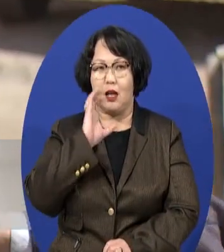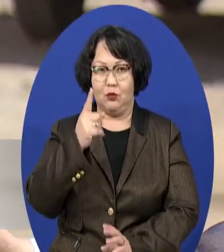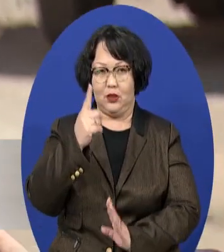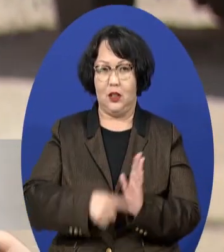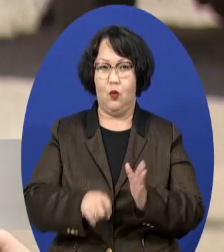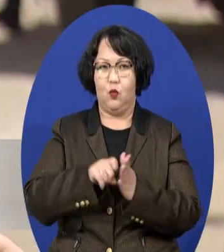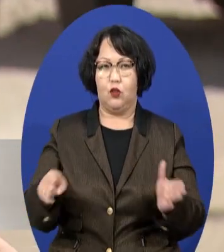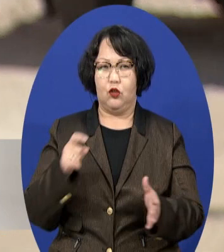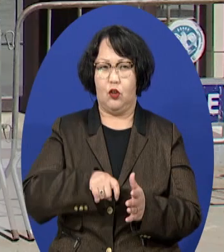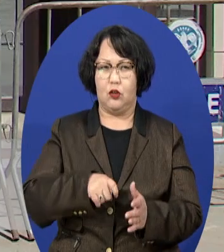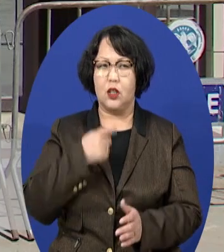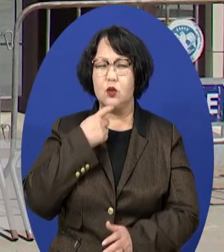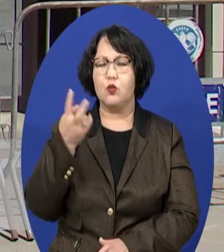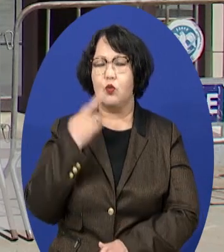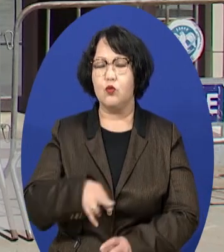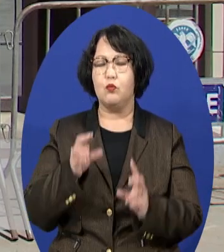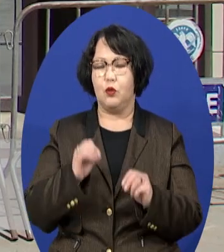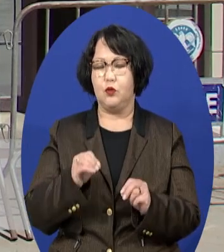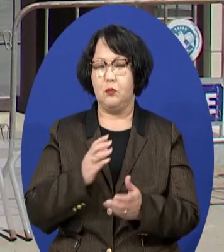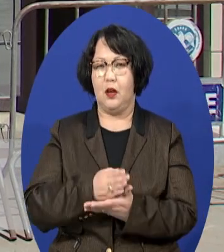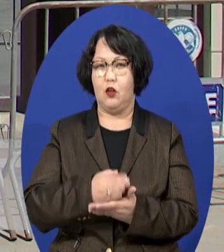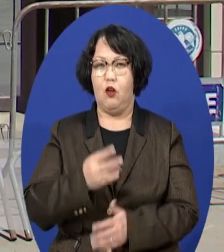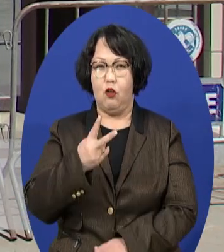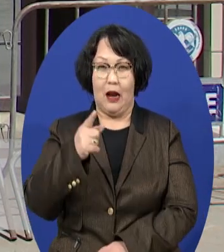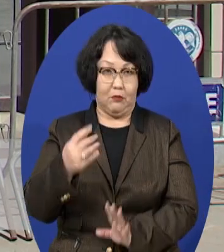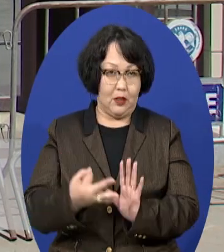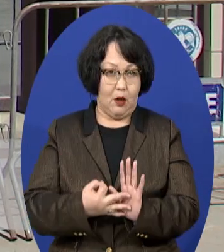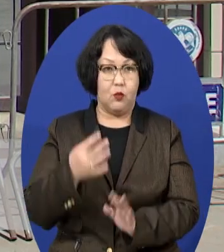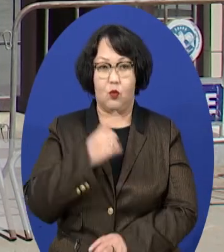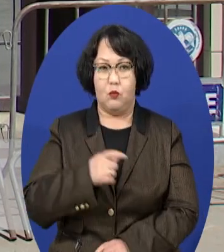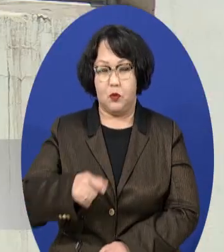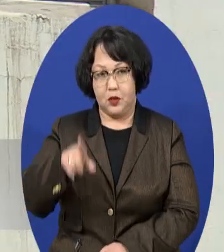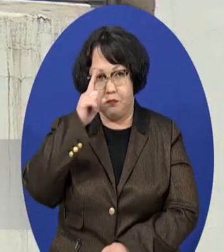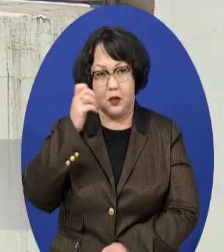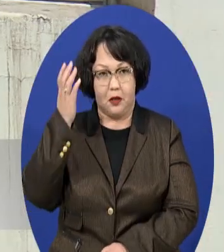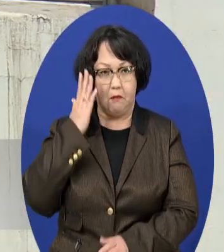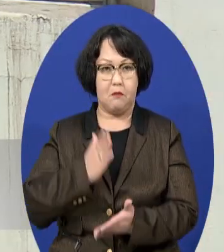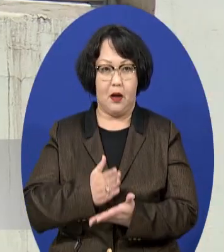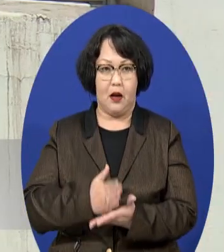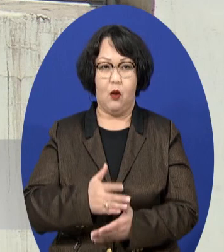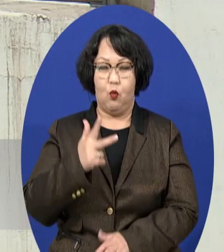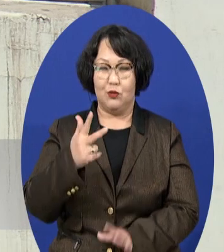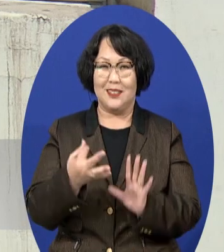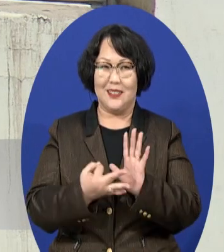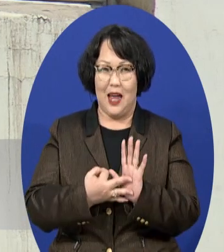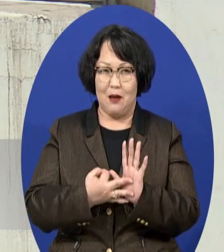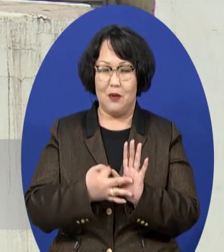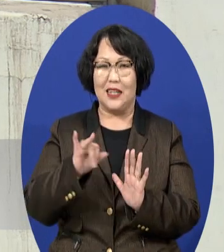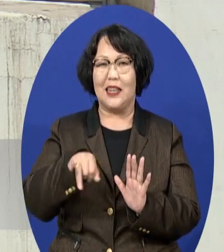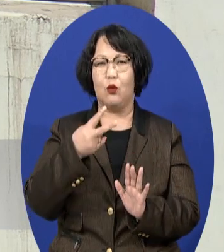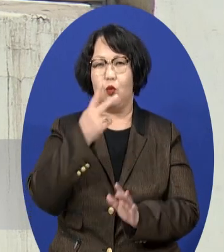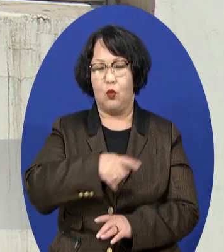байдал хүнд боллоо. За өнөөдрийн байдлаар бол 218 өвчтөнтэй байна. Нэгсэндээ 38 өвчтөнтэй илүүгээр авч